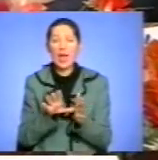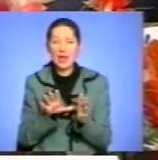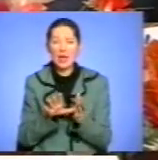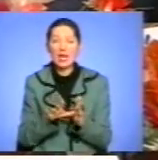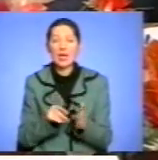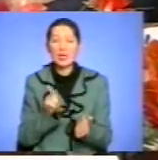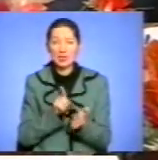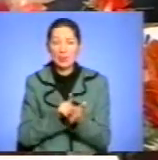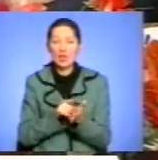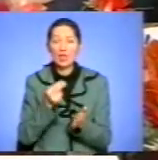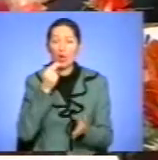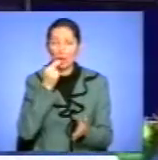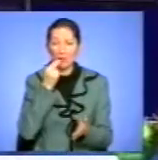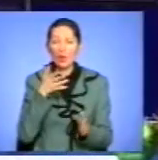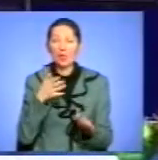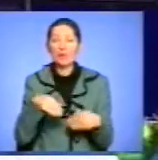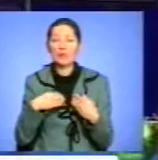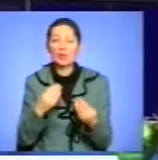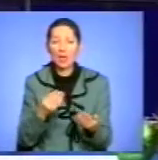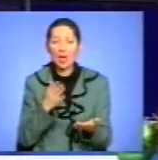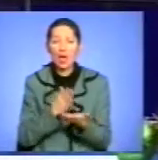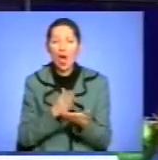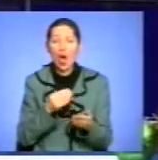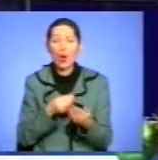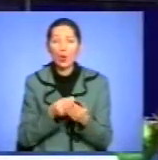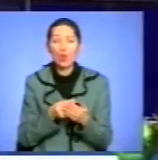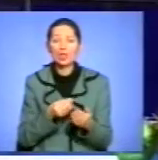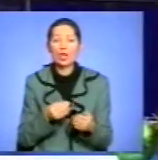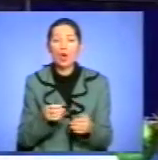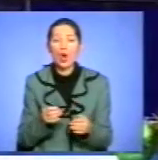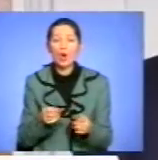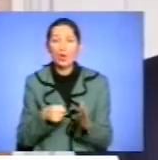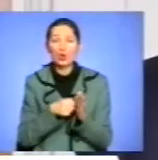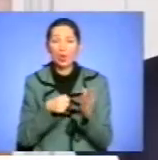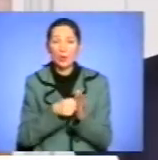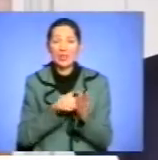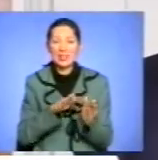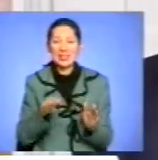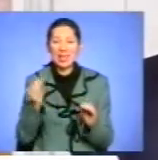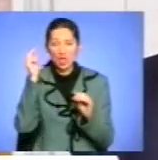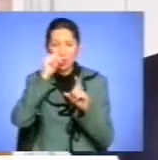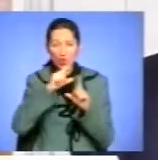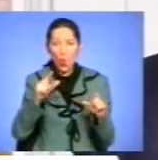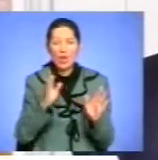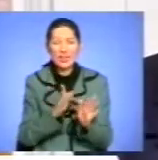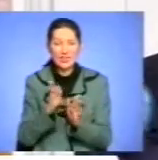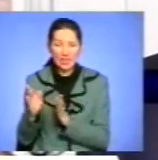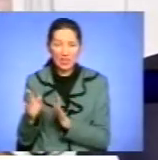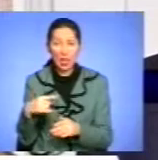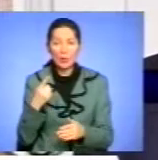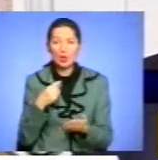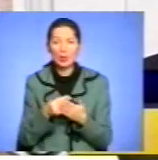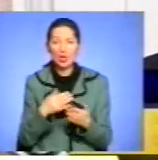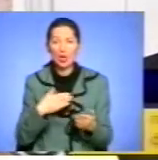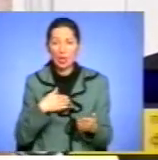стипендії, харчування. Виділено кошти і на утримання дітей у школах-інтернатах. По обласному бюджету нам за